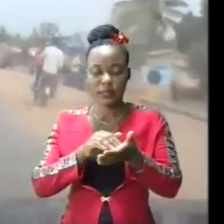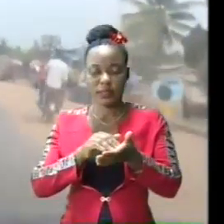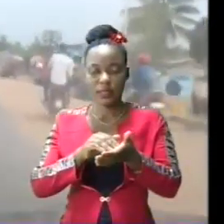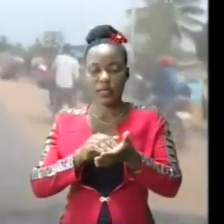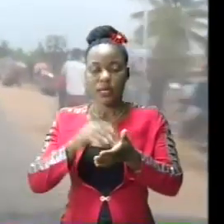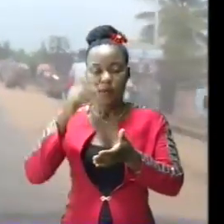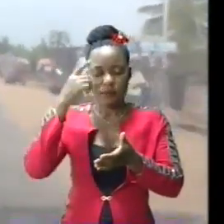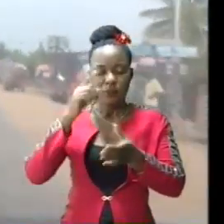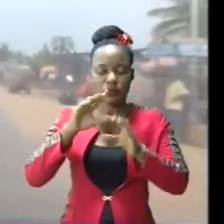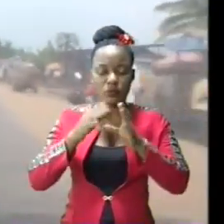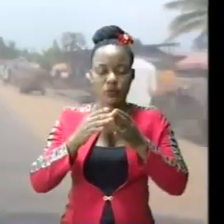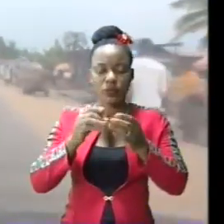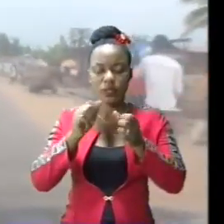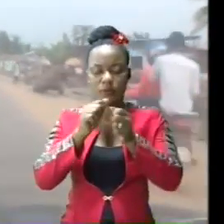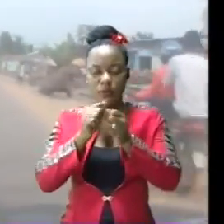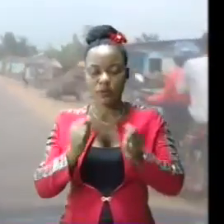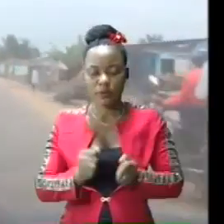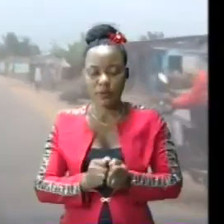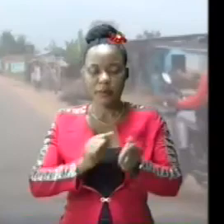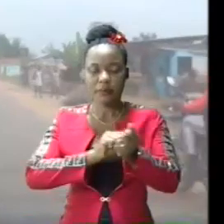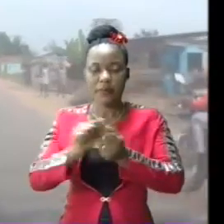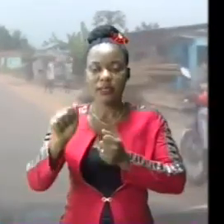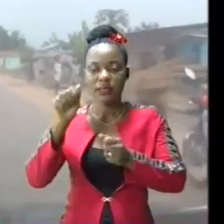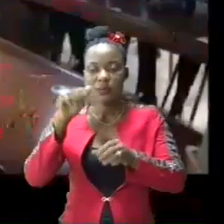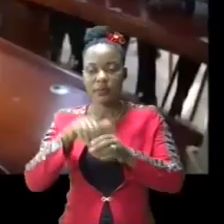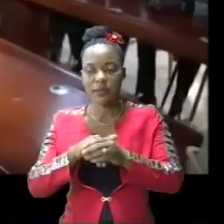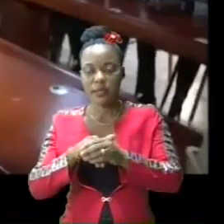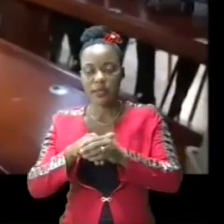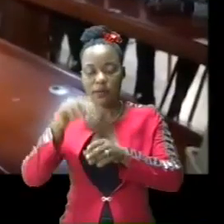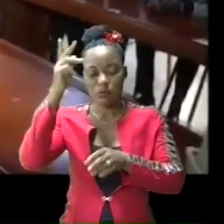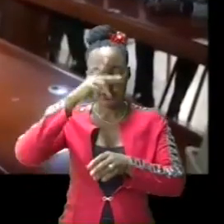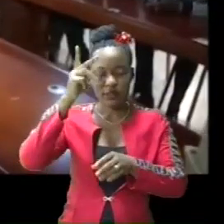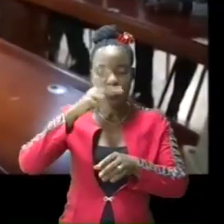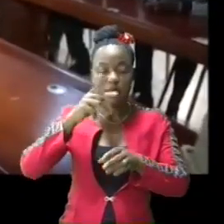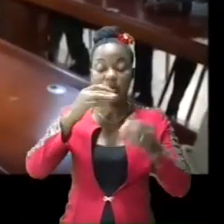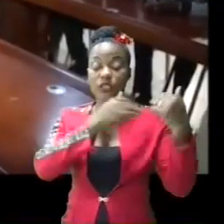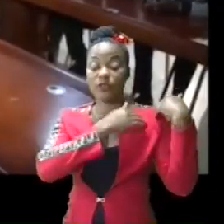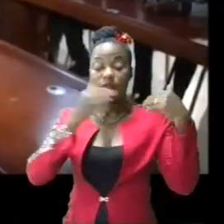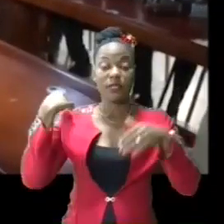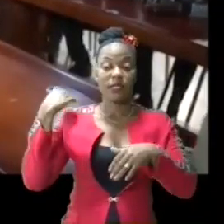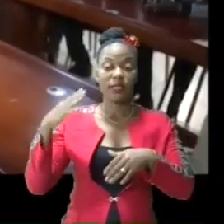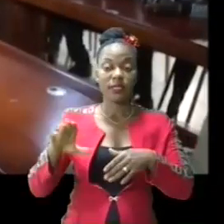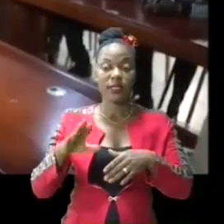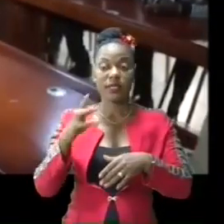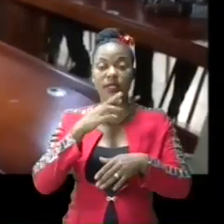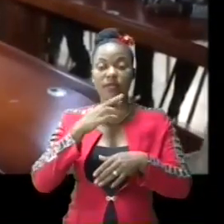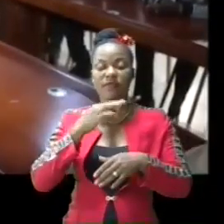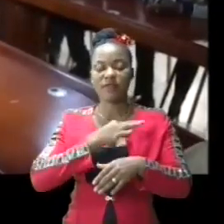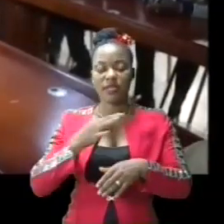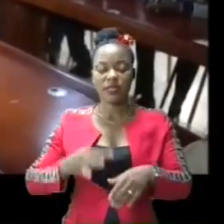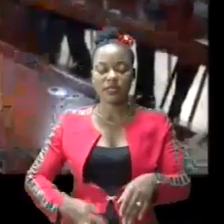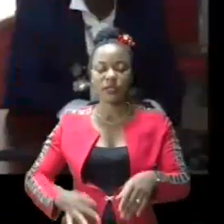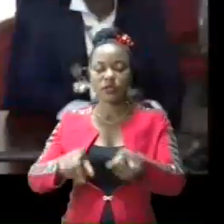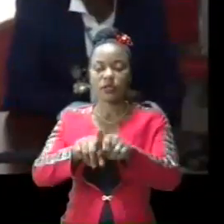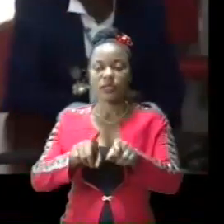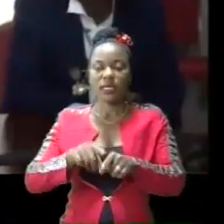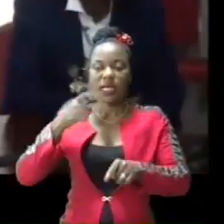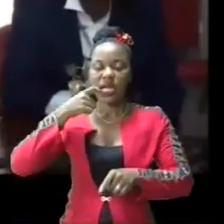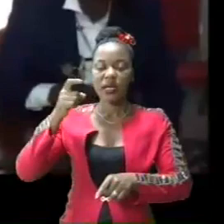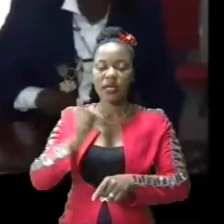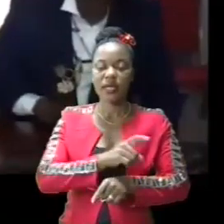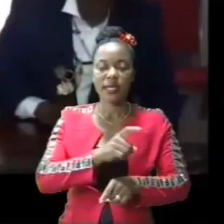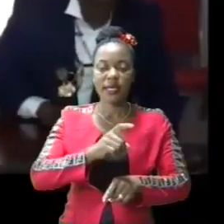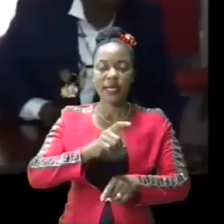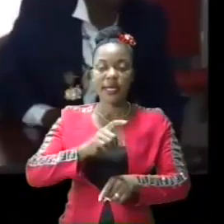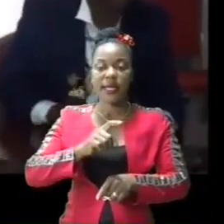qui secoue cette province, caractérisée par des dissensions internes, le chef de l'État, Félix-Antoine Tshisekedi, avait instruit le gouverneur